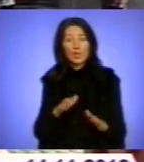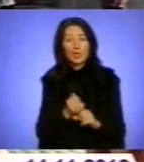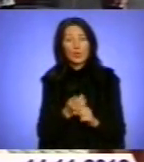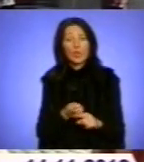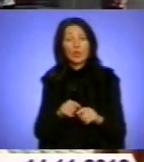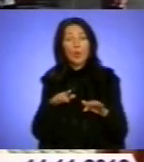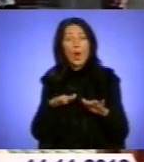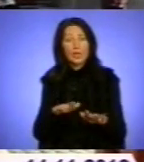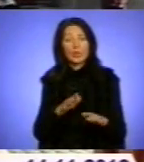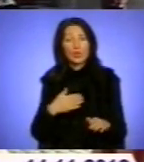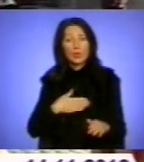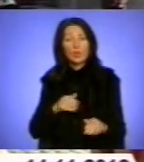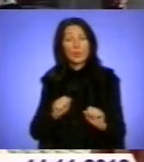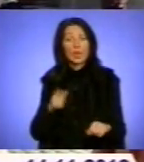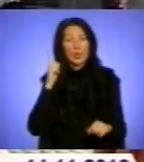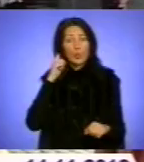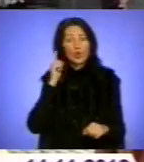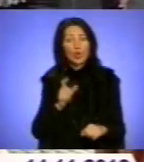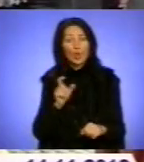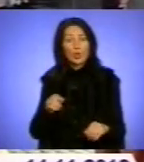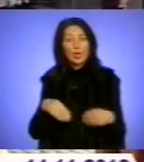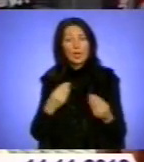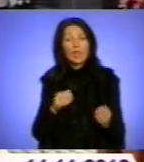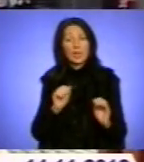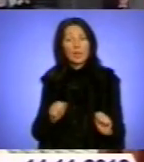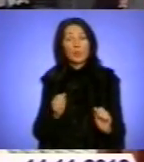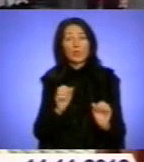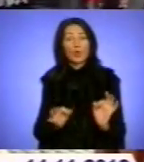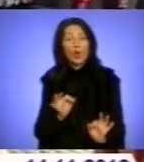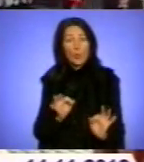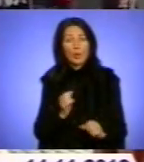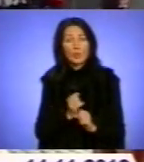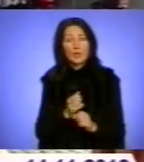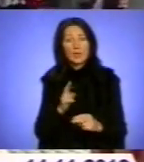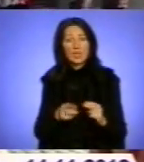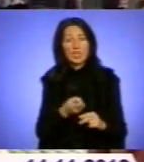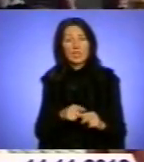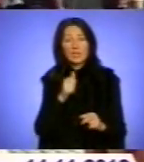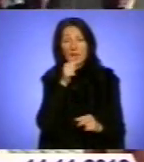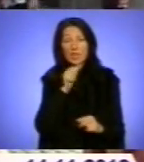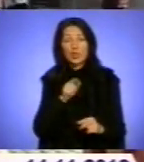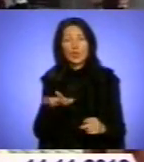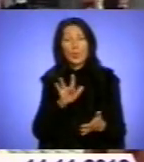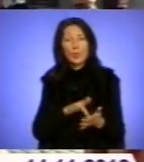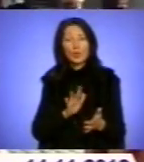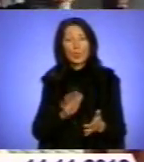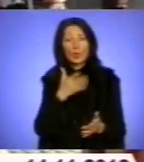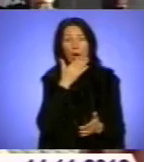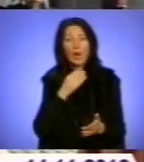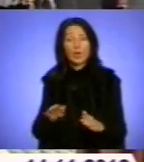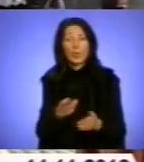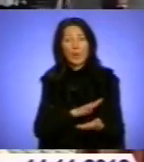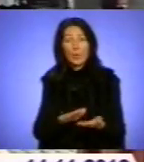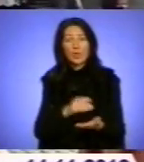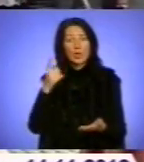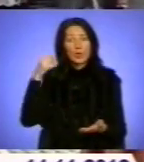того, щоб нас могли почути люди і дати нам нормально працювати, закінчити цей рік, щоб місто було гарно і прибрано, і